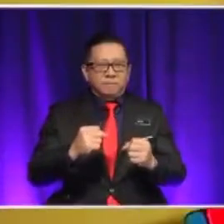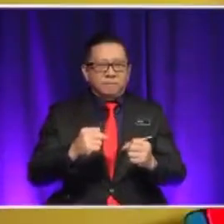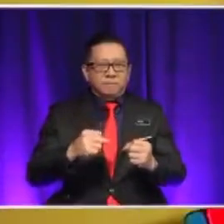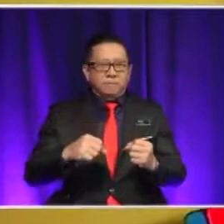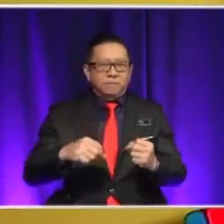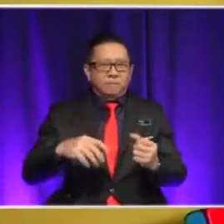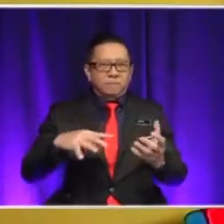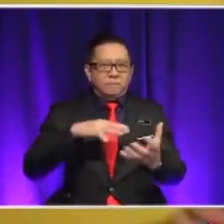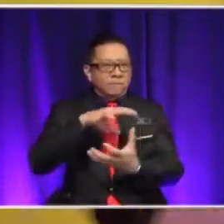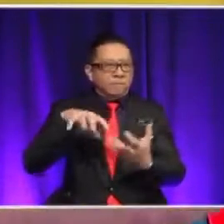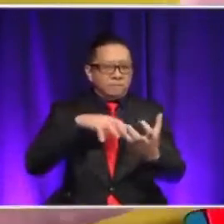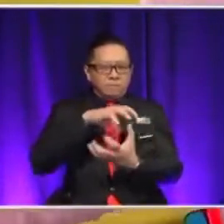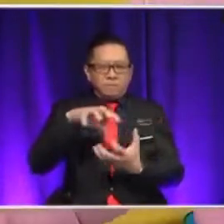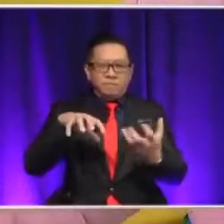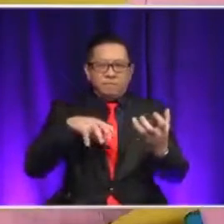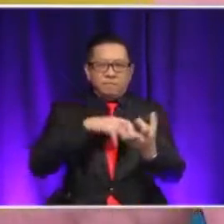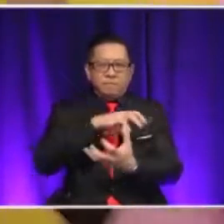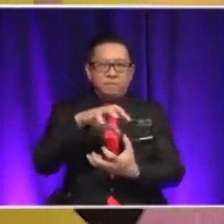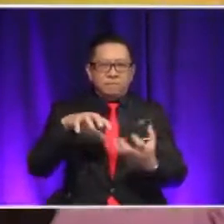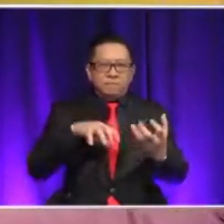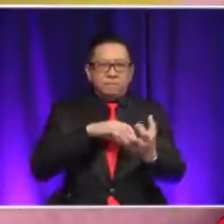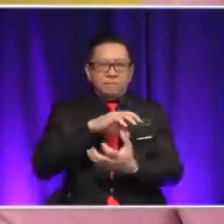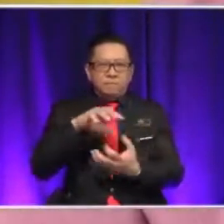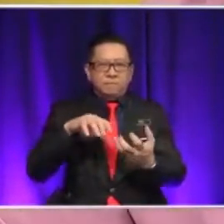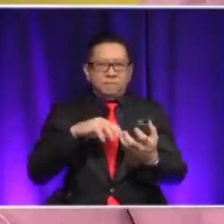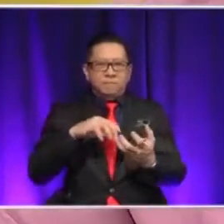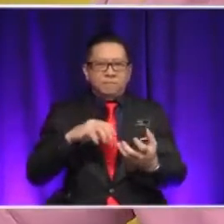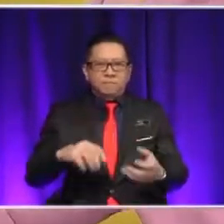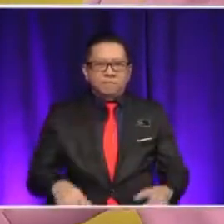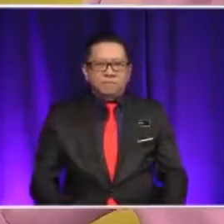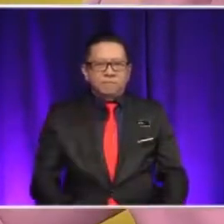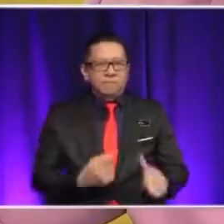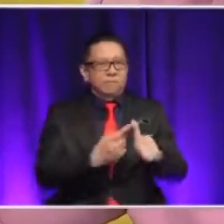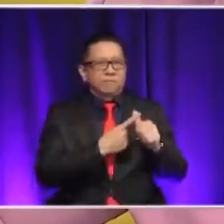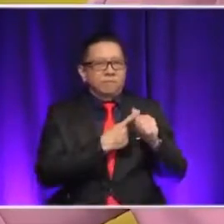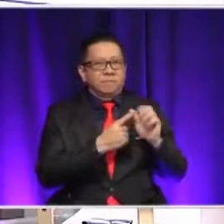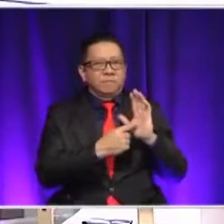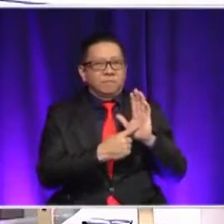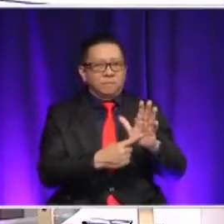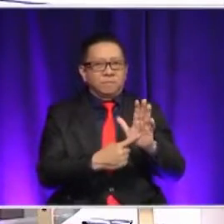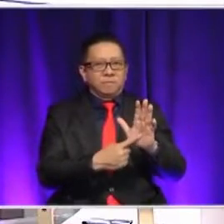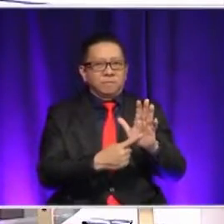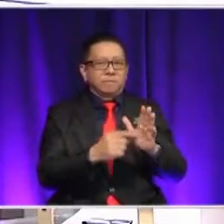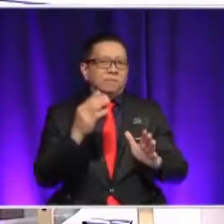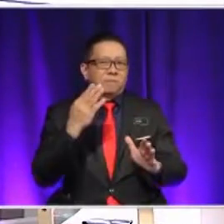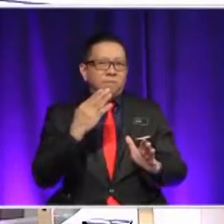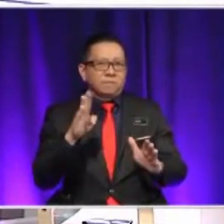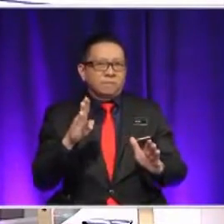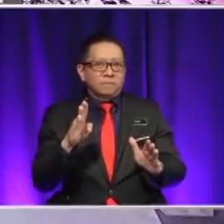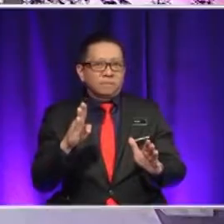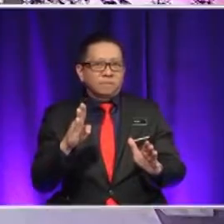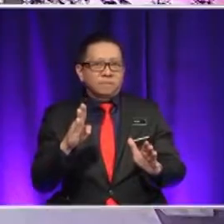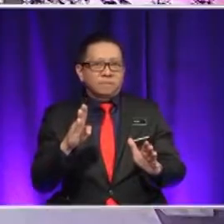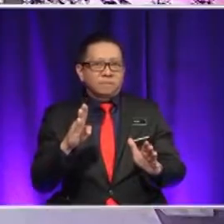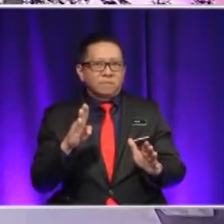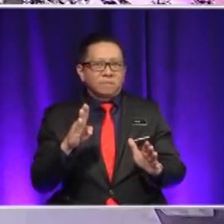ada Ayla udah masuk udah putus ya oke yang pertama ini warna biru yang kepekatan